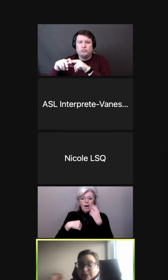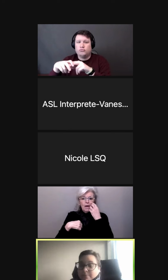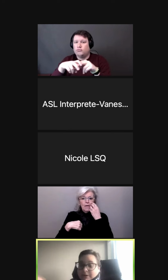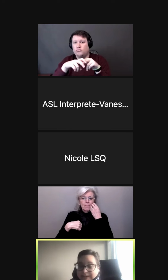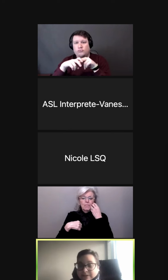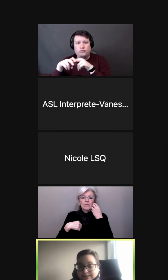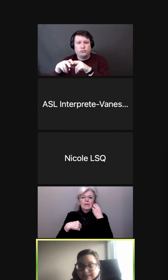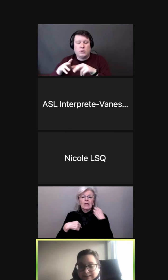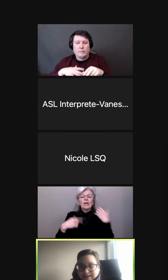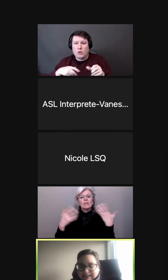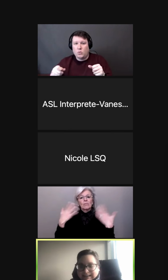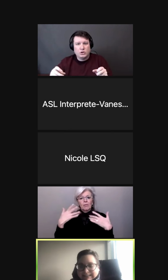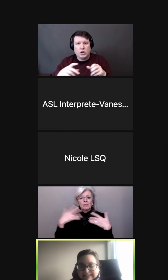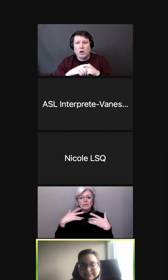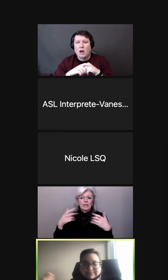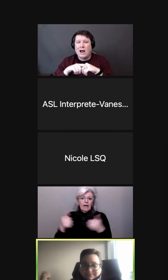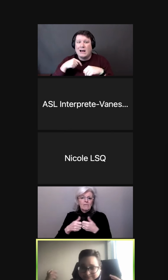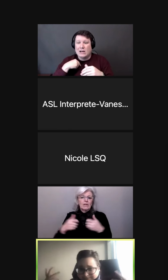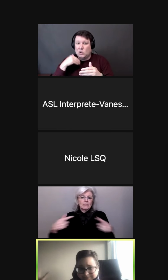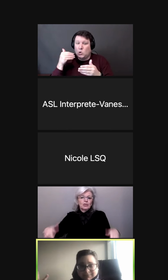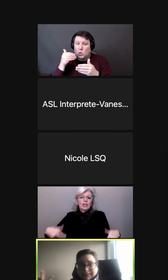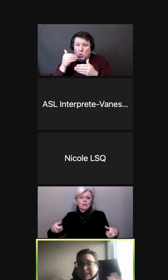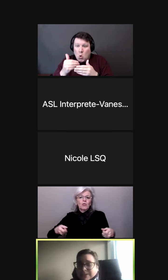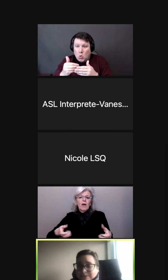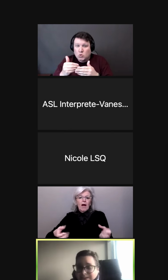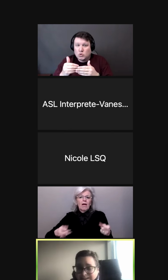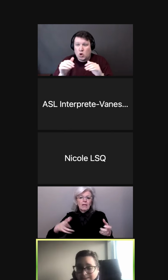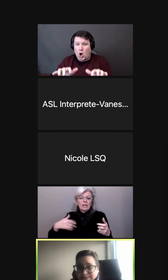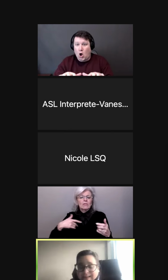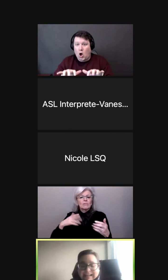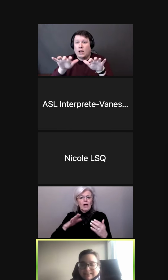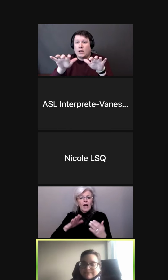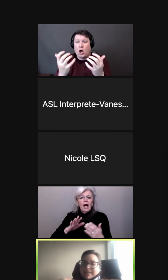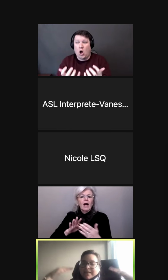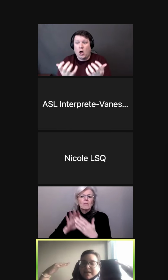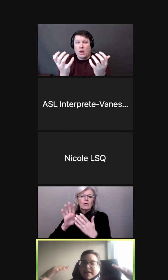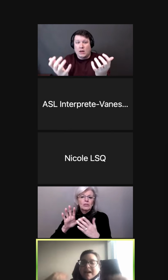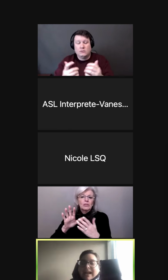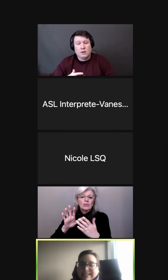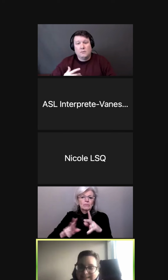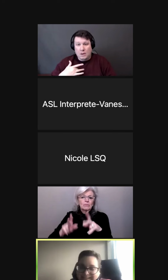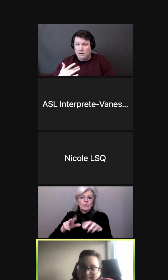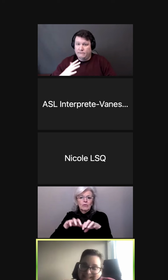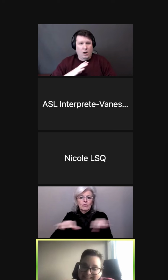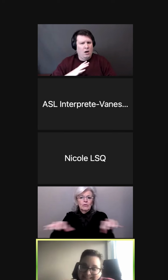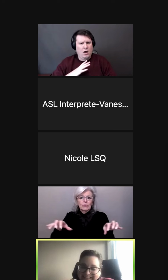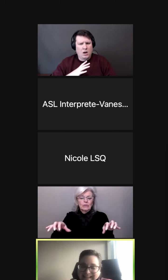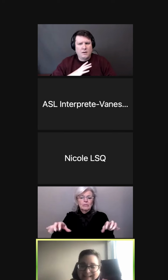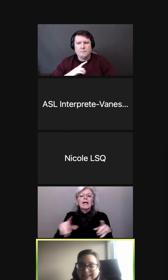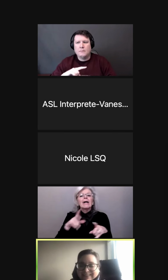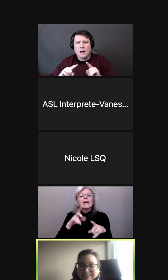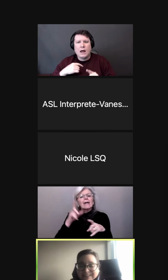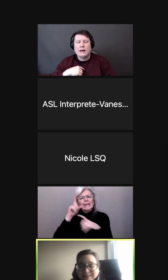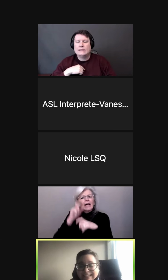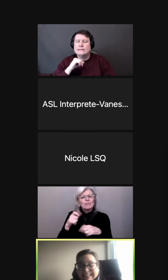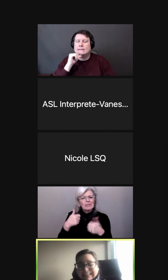sur ma chaise roulante et je me suis rapprochée de l'audience et généralement ça va très bien.